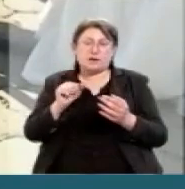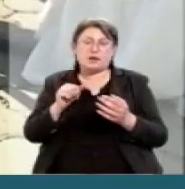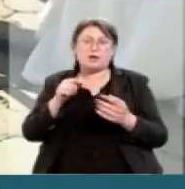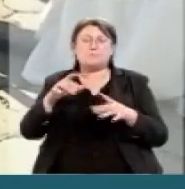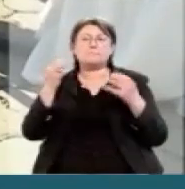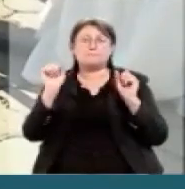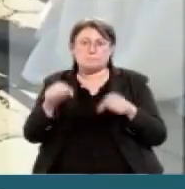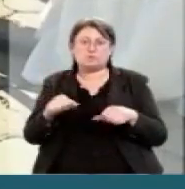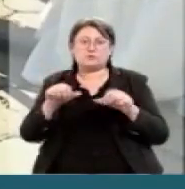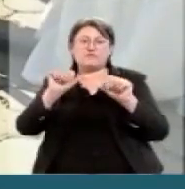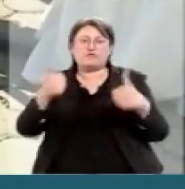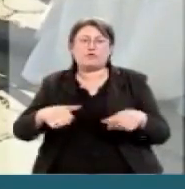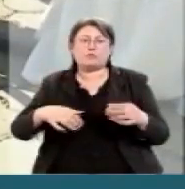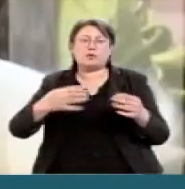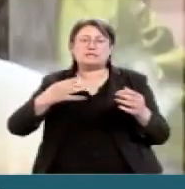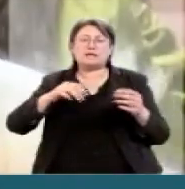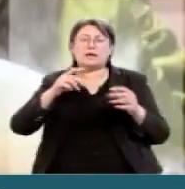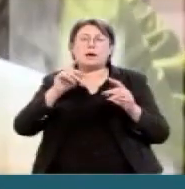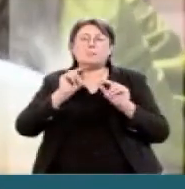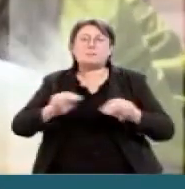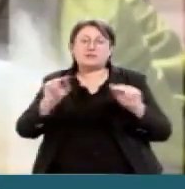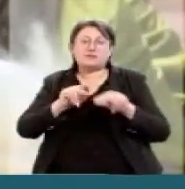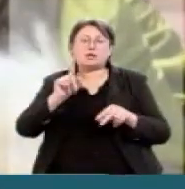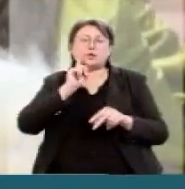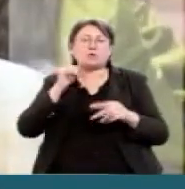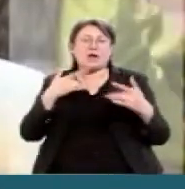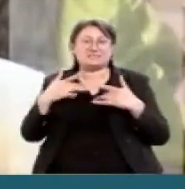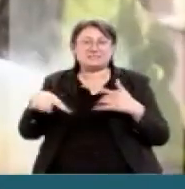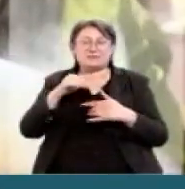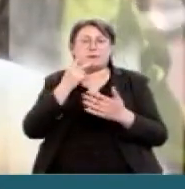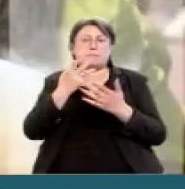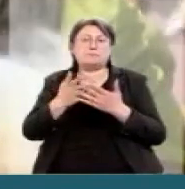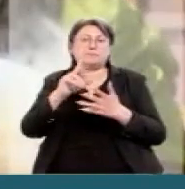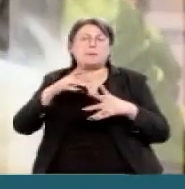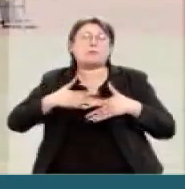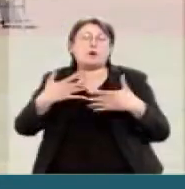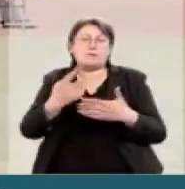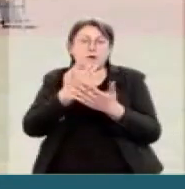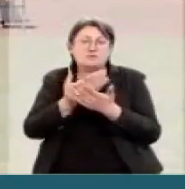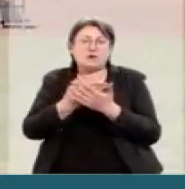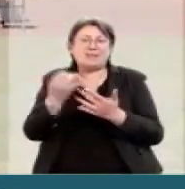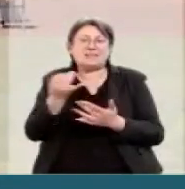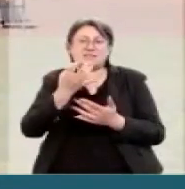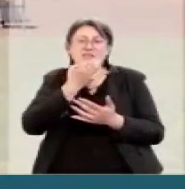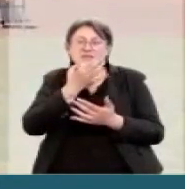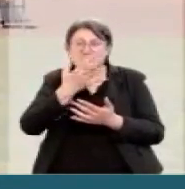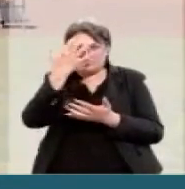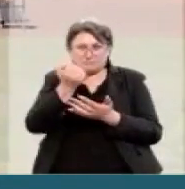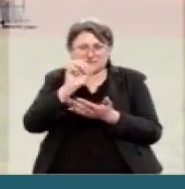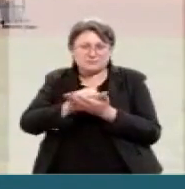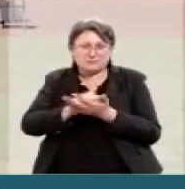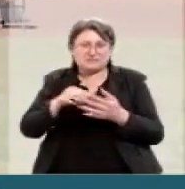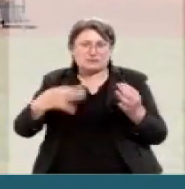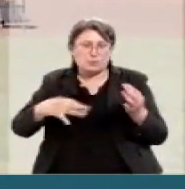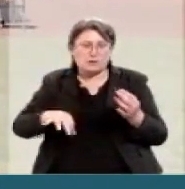который позволяет создать форму инструмента. По словам преподавателей юных артистов, проявляющих сегодня интерес к народному инструменту немало. Ровно как и